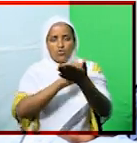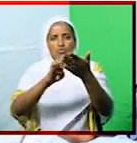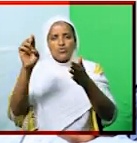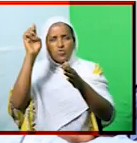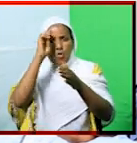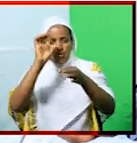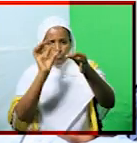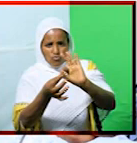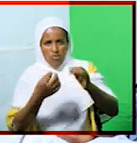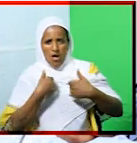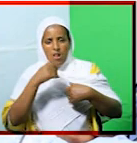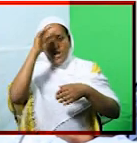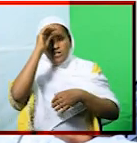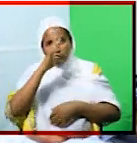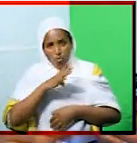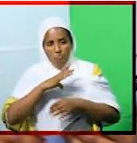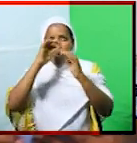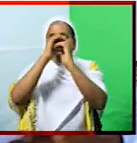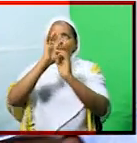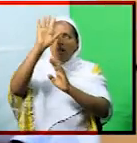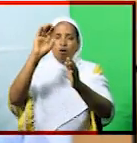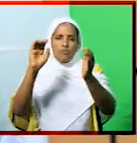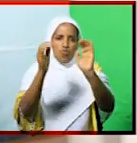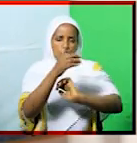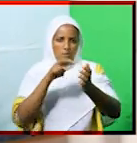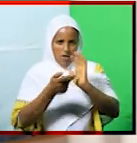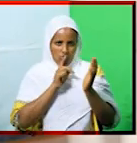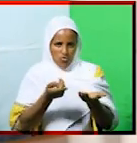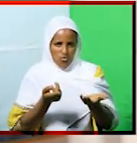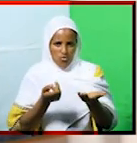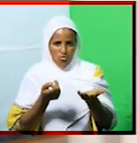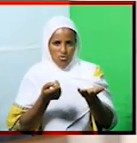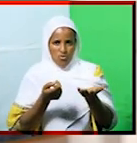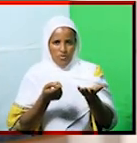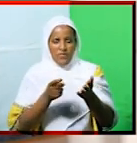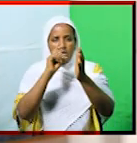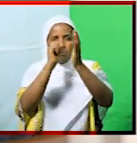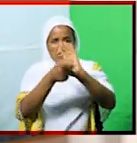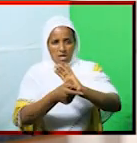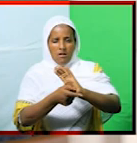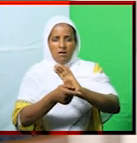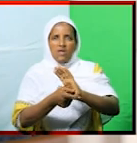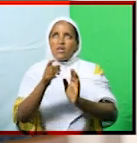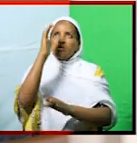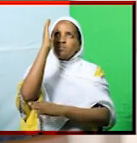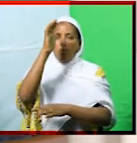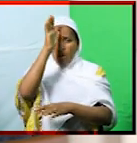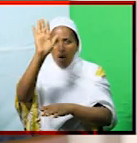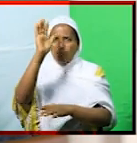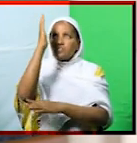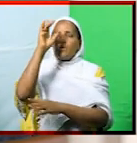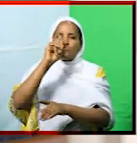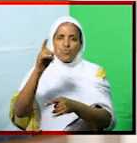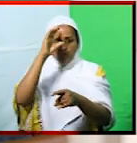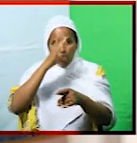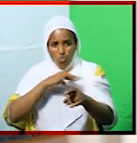ስለዚህ ልዑል የእግዚአብሔር ልጅ ይባላል ብሎ እንደተባለ ማለት ነው። ስለዚህ የመላእክትን ሁሉ ምድርና ሰማይን ያያያዘ ገመድ ነው መጽሐፍ። ይህንን